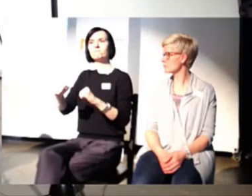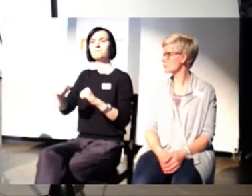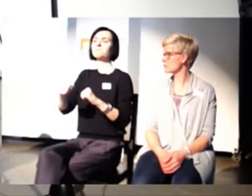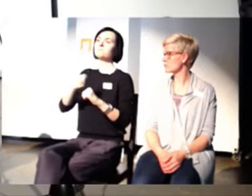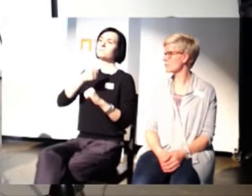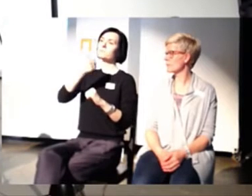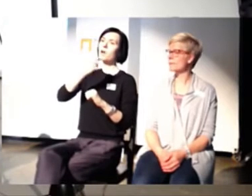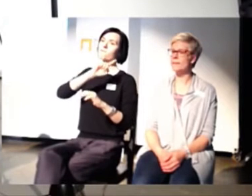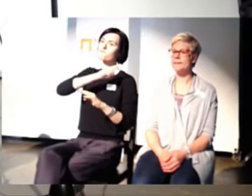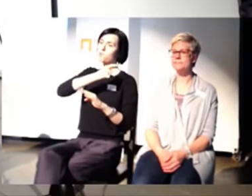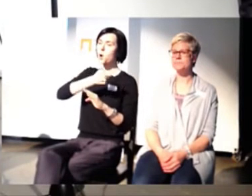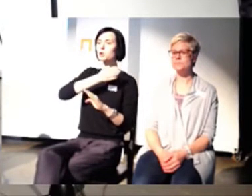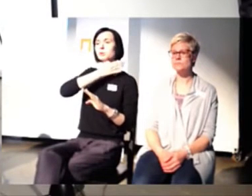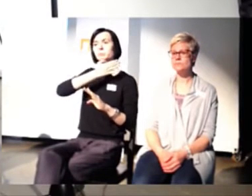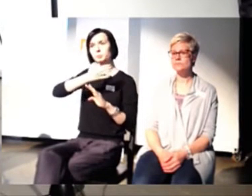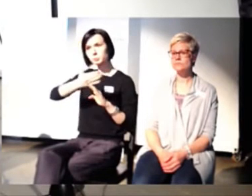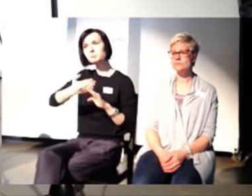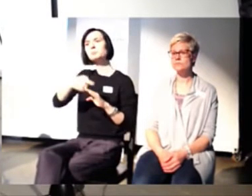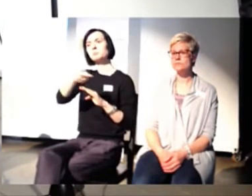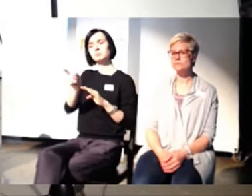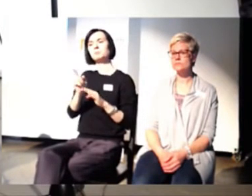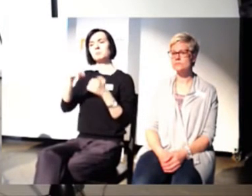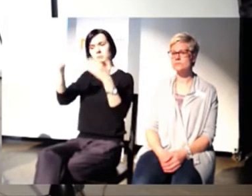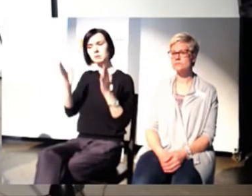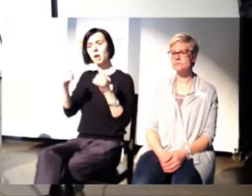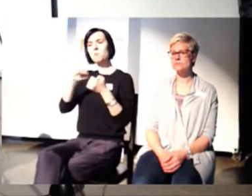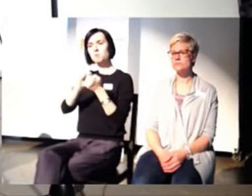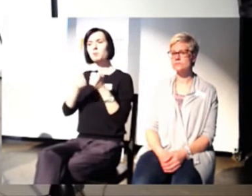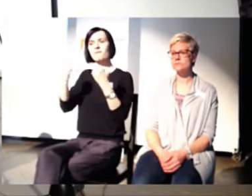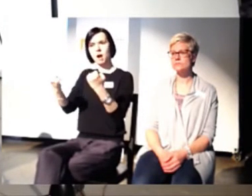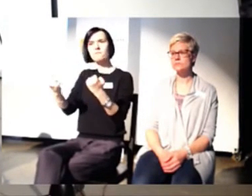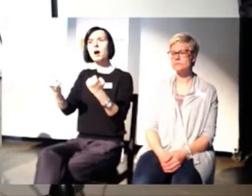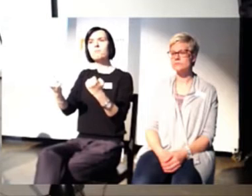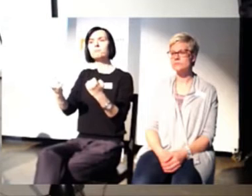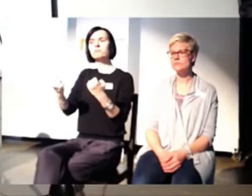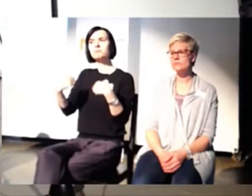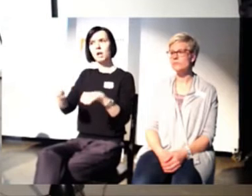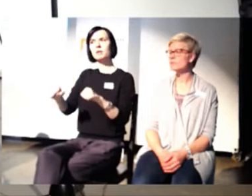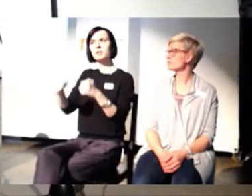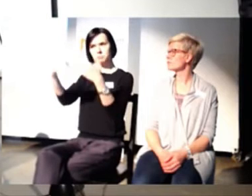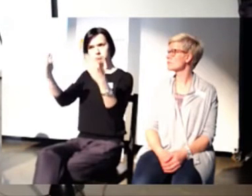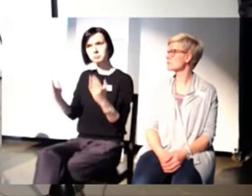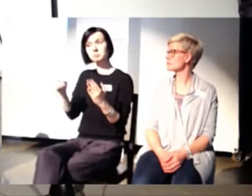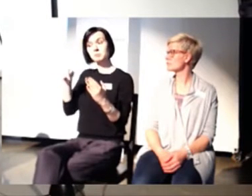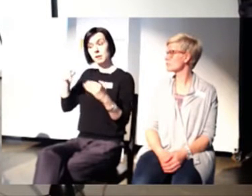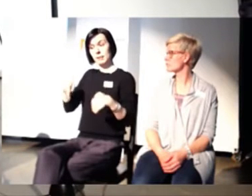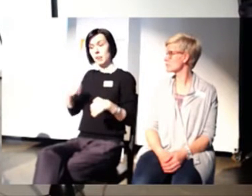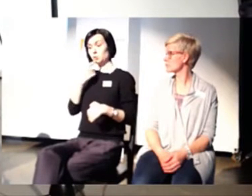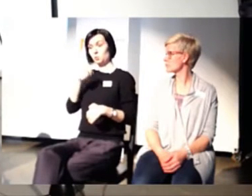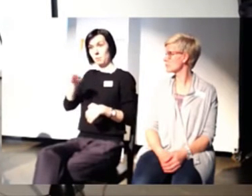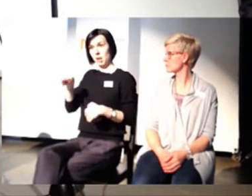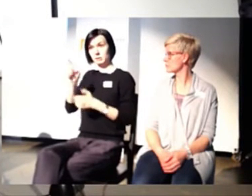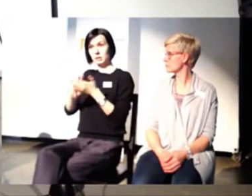myötä saanut sitten vahvan jalansijan. Ja täältä Suomesta voisi myös hakea sinne